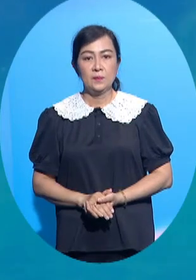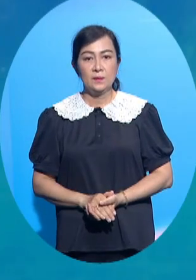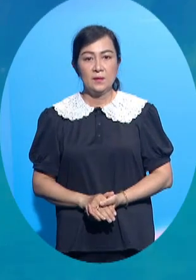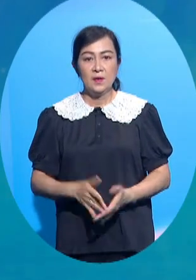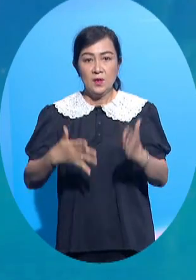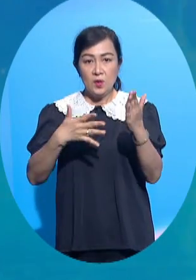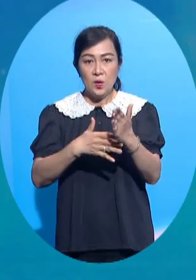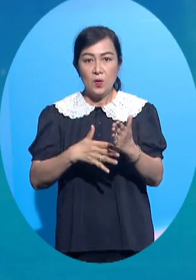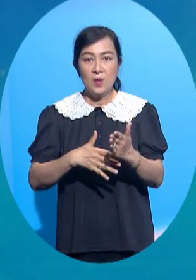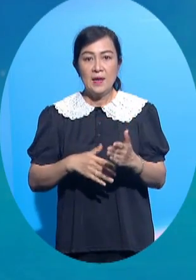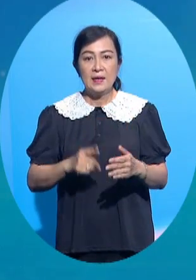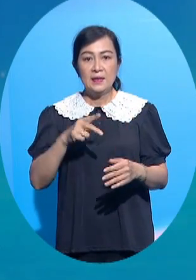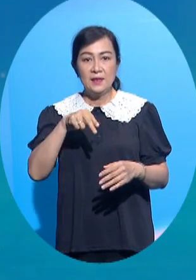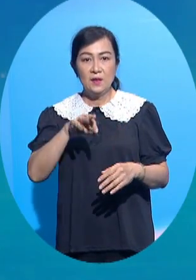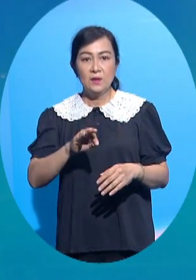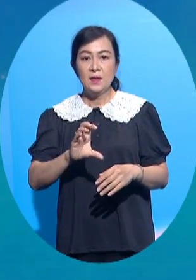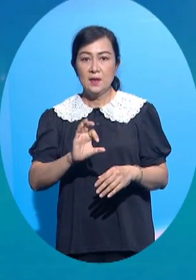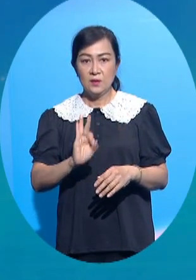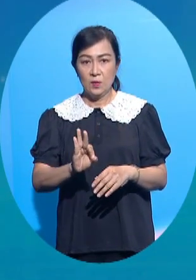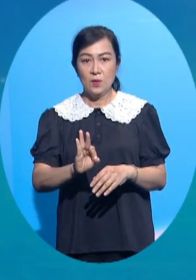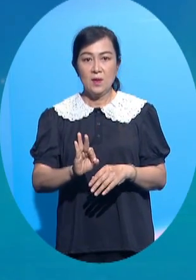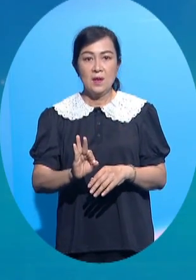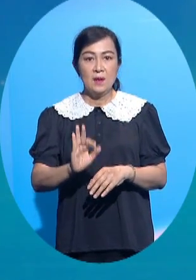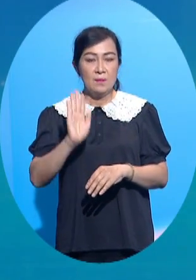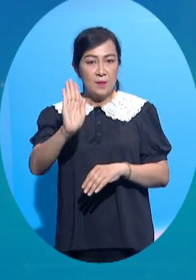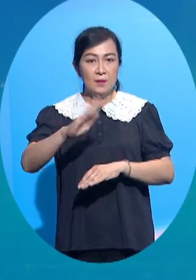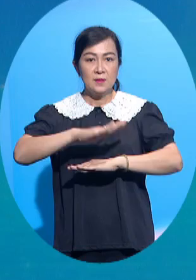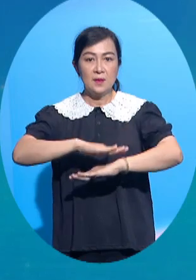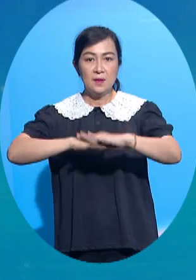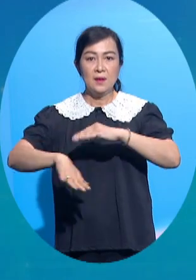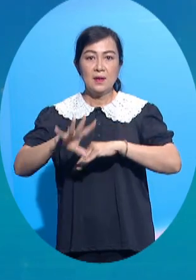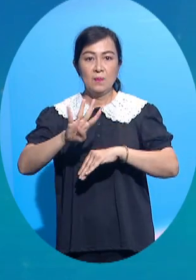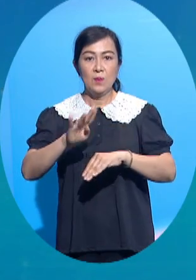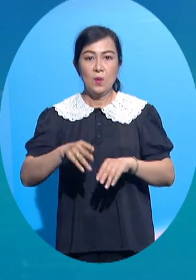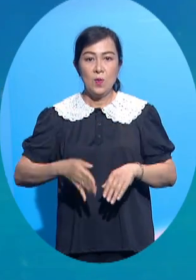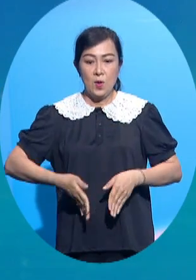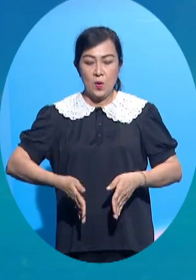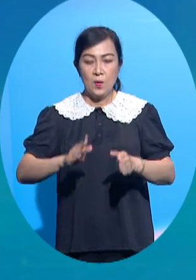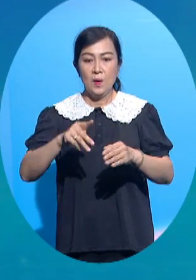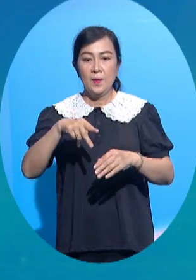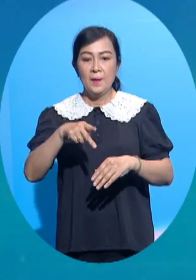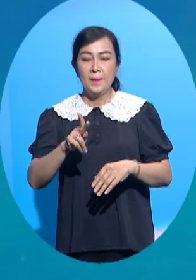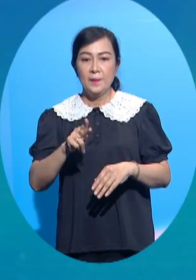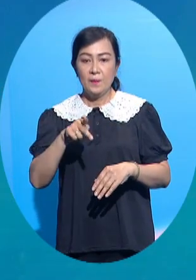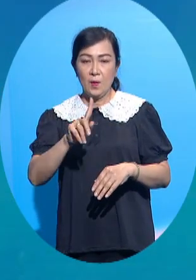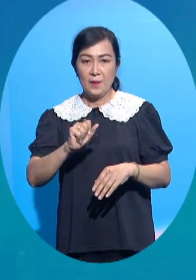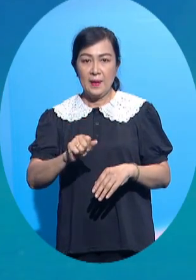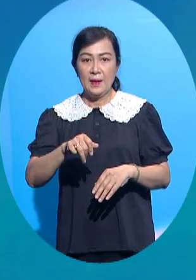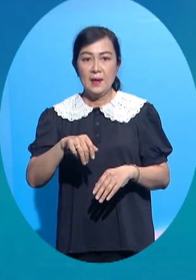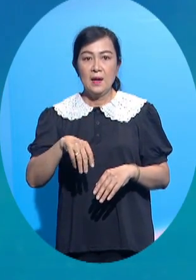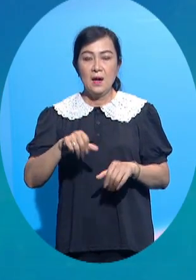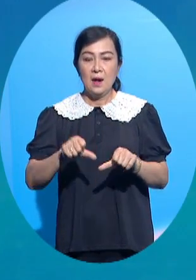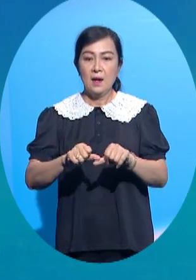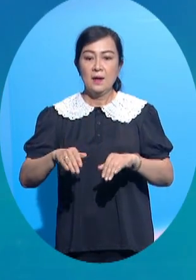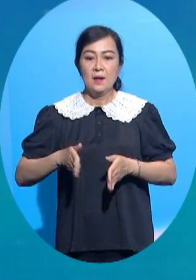Dự án căn hộ đa tiện ích Destino Central đã chính thức được khởi công tại số 54 quốc lộ 1A Mỹ Yên thuộc cửa ngõ phía Tây thành phố